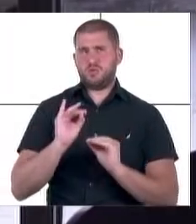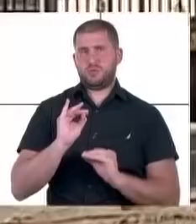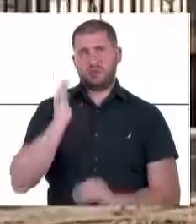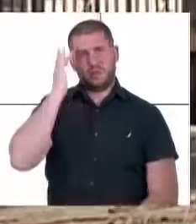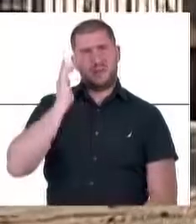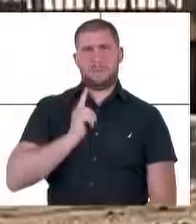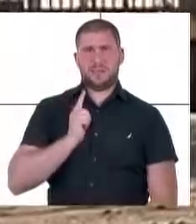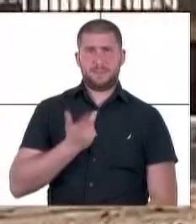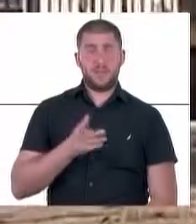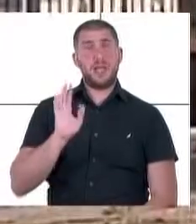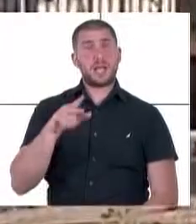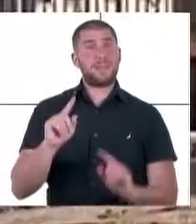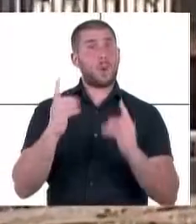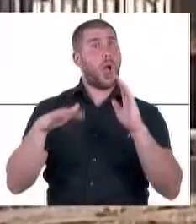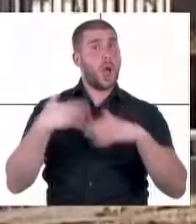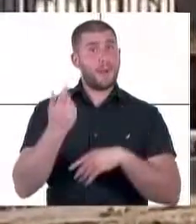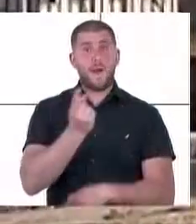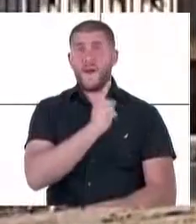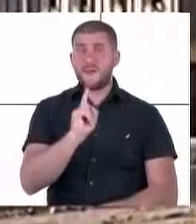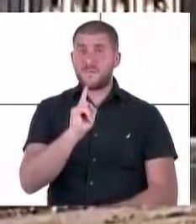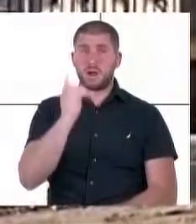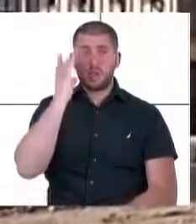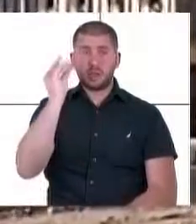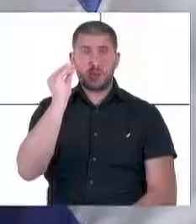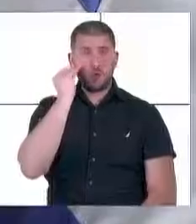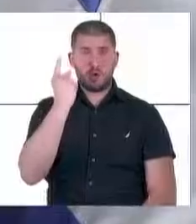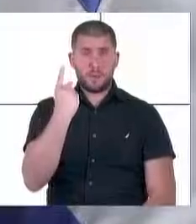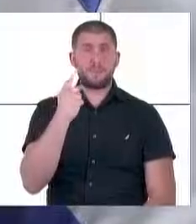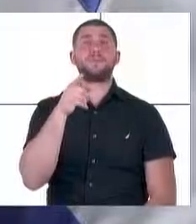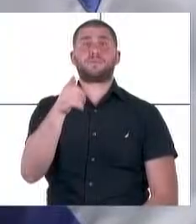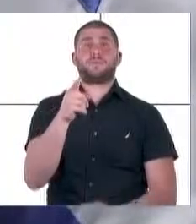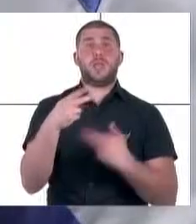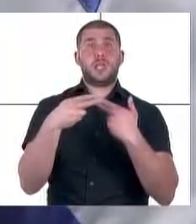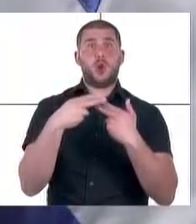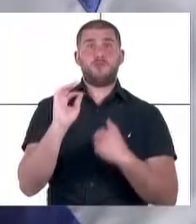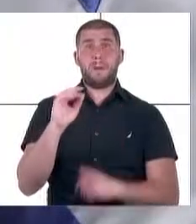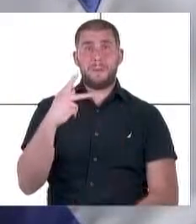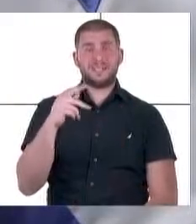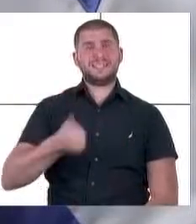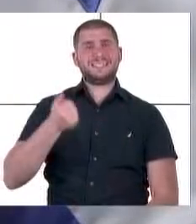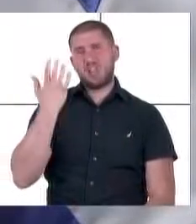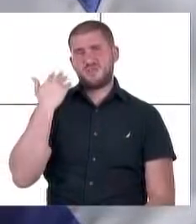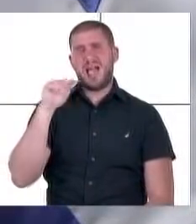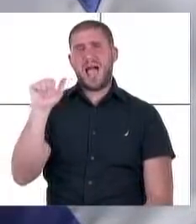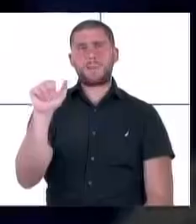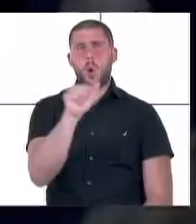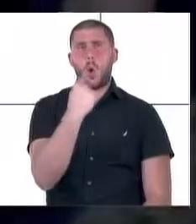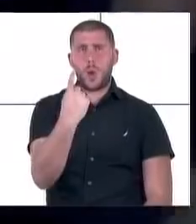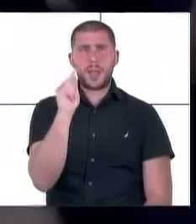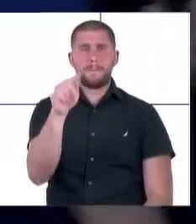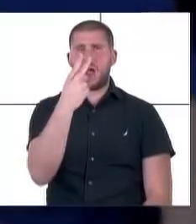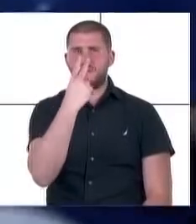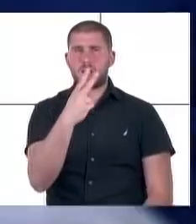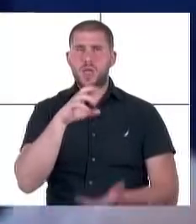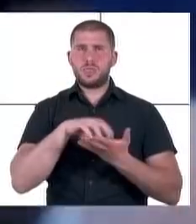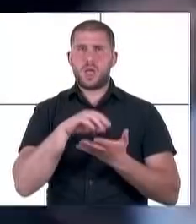פרטית. גם את האירוע הבא, אף אחד בתחנה לא שוכח. כשמקורבו של פרץ, השר לשעבר אמיר אוחנה, בא לביקור